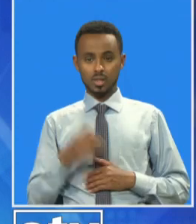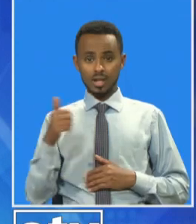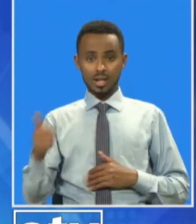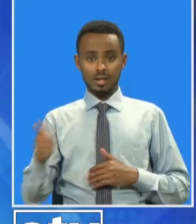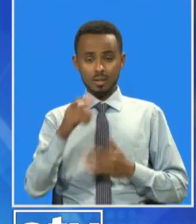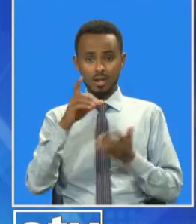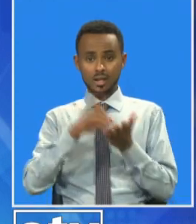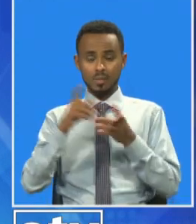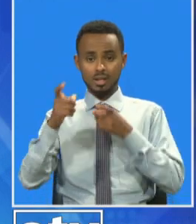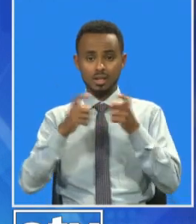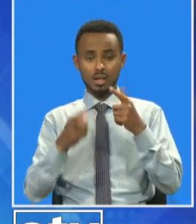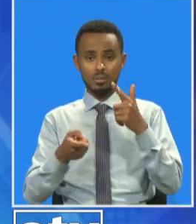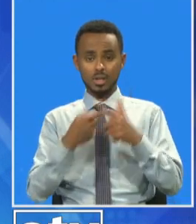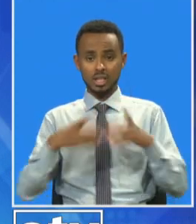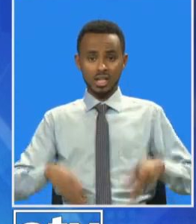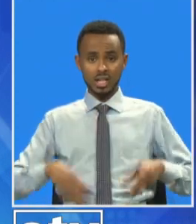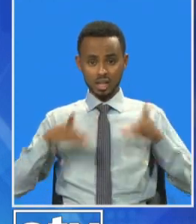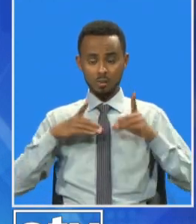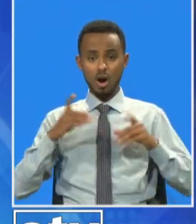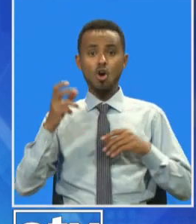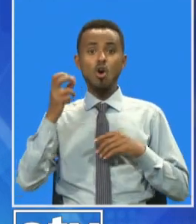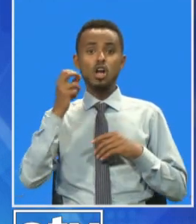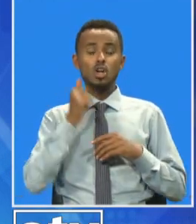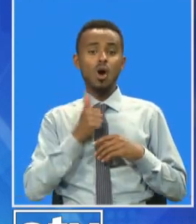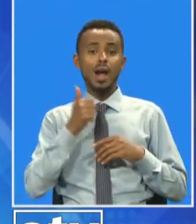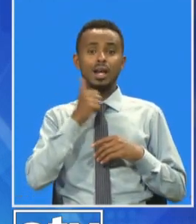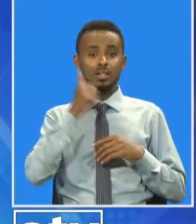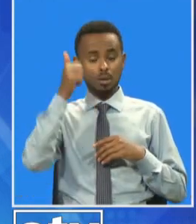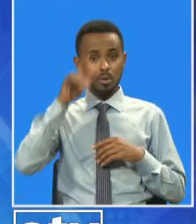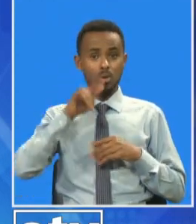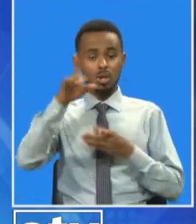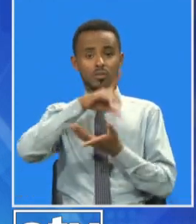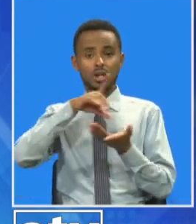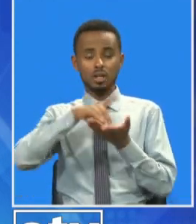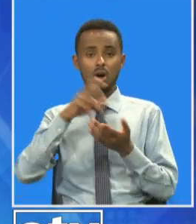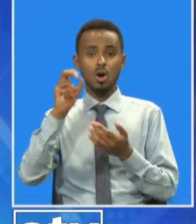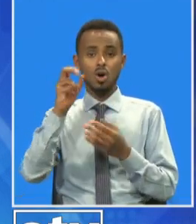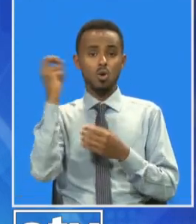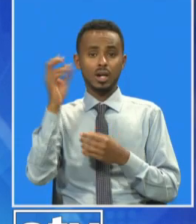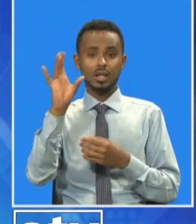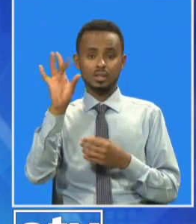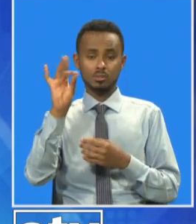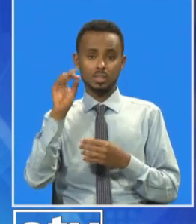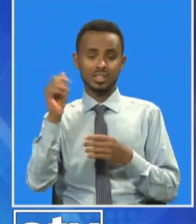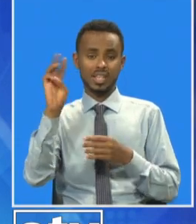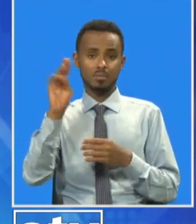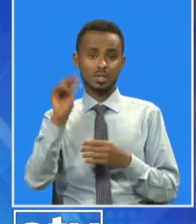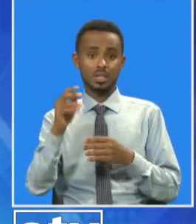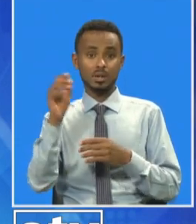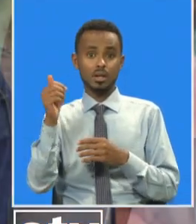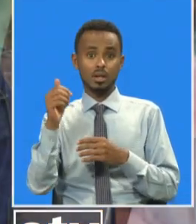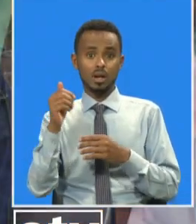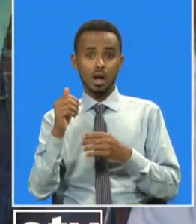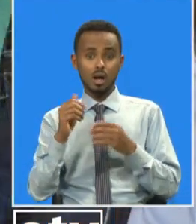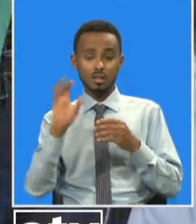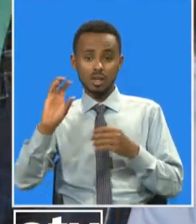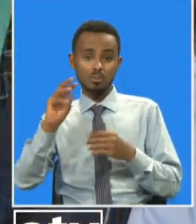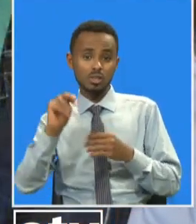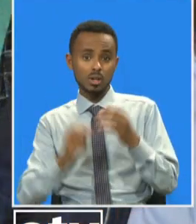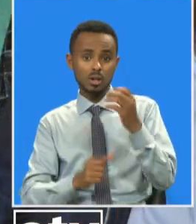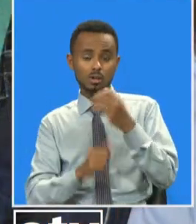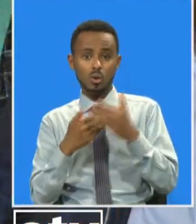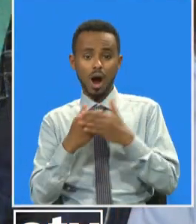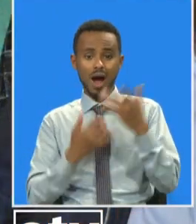የአዲስ አበባ ከተማ አስተዳደር ምክትል ከንቲባ ወይዘሮ አዳነች አበቤ በቦሌ ክፍለ ከተማ ወረዳ 8 ሲኤምሲ አልታድ ሚካኤል በደረሰው የእሳት